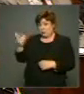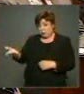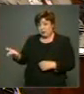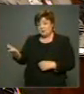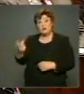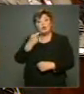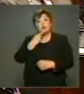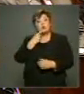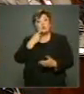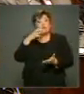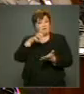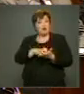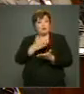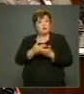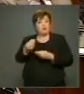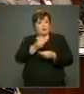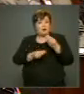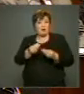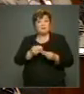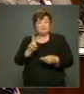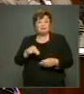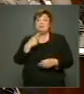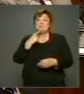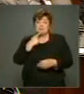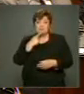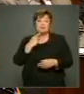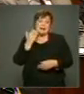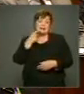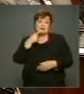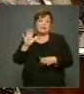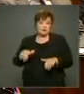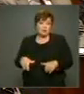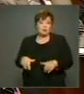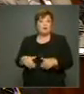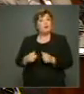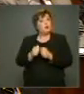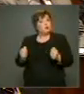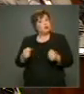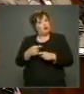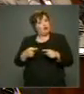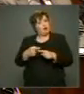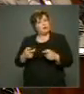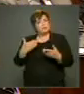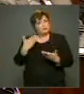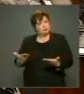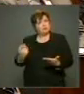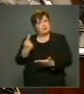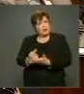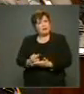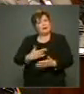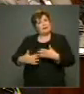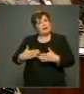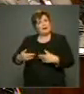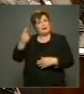valtion rahavaratoavat tunnitusta niukat, kuten äskenkin totesitte. Eikö silloin olisi erityisen tärkeää toimia